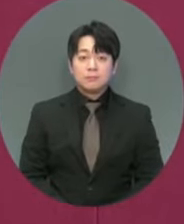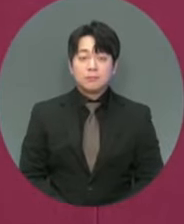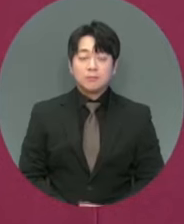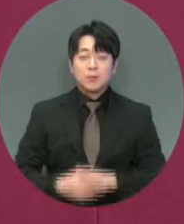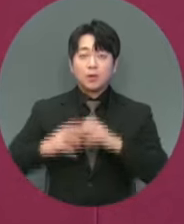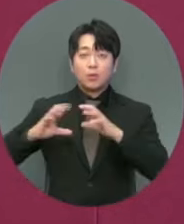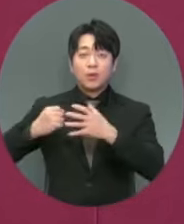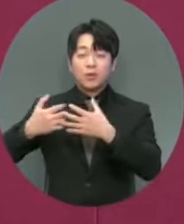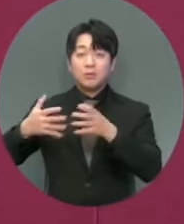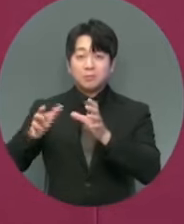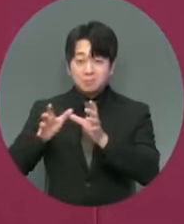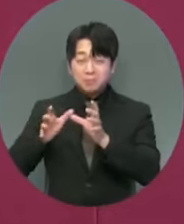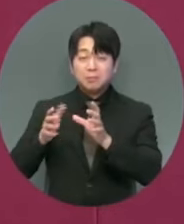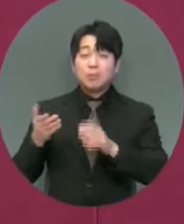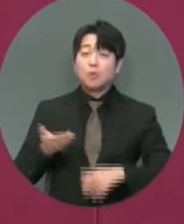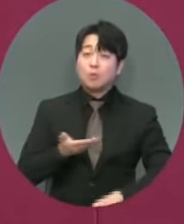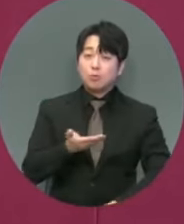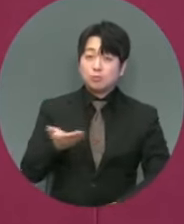의원들이시여,